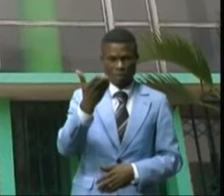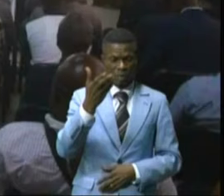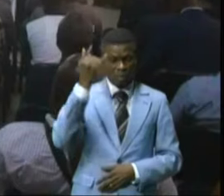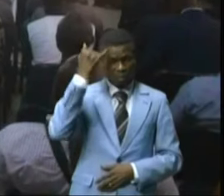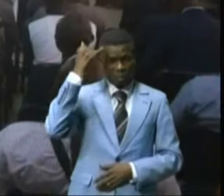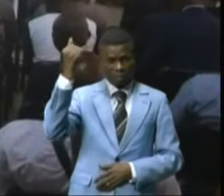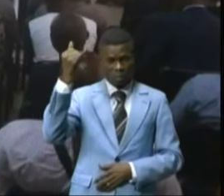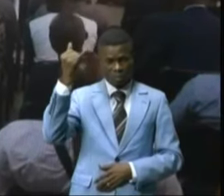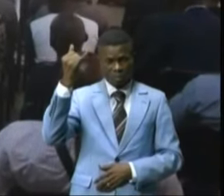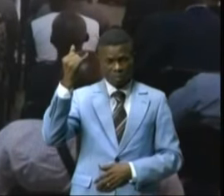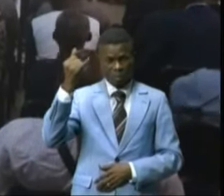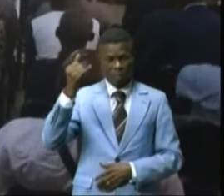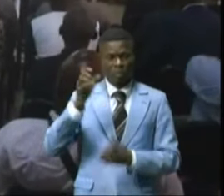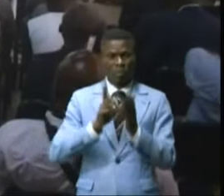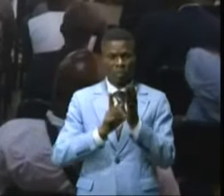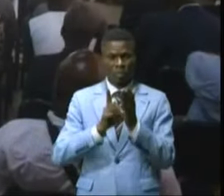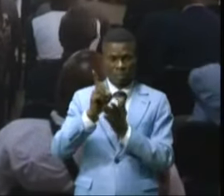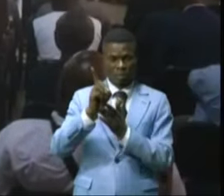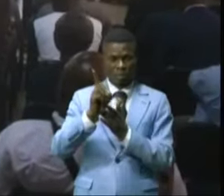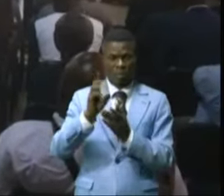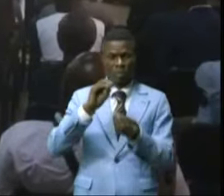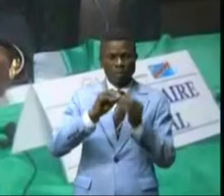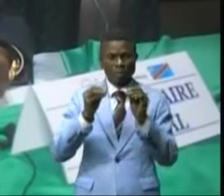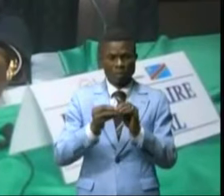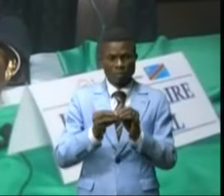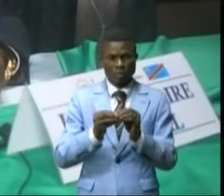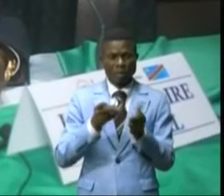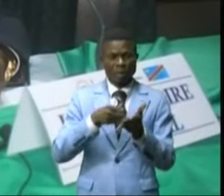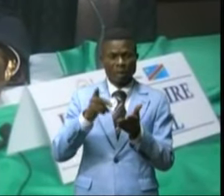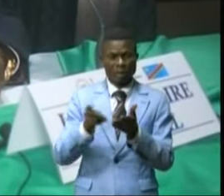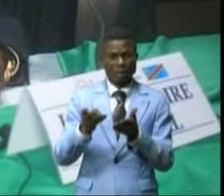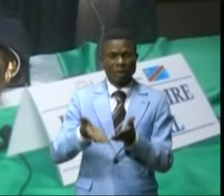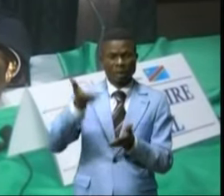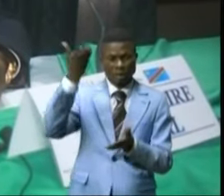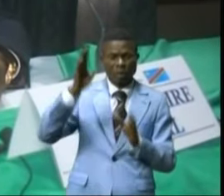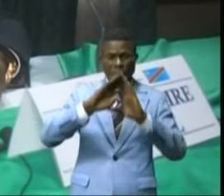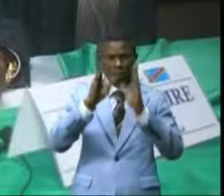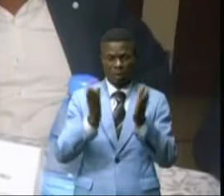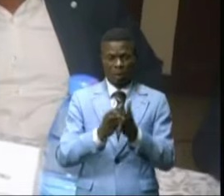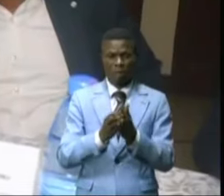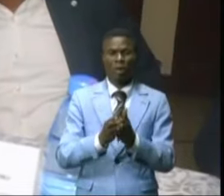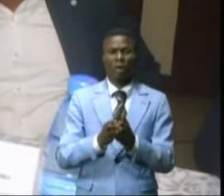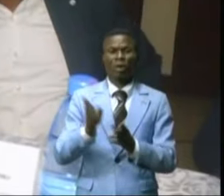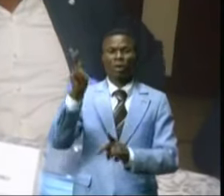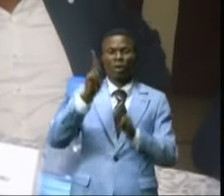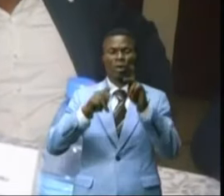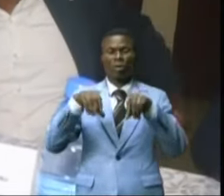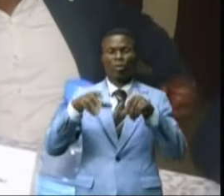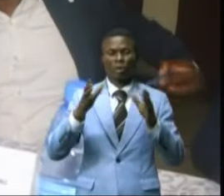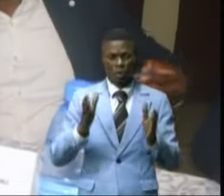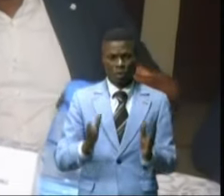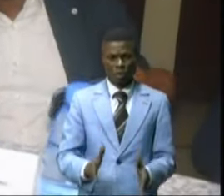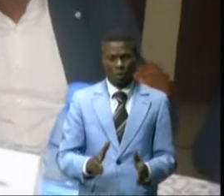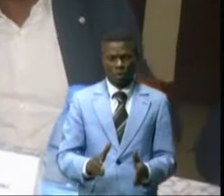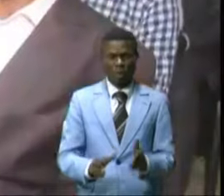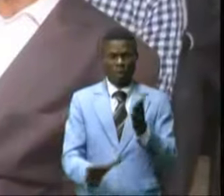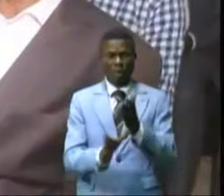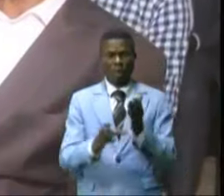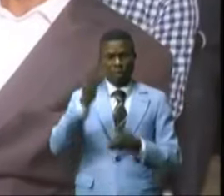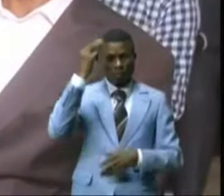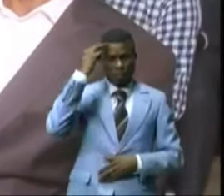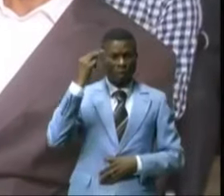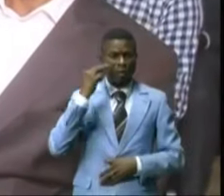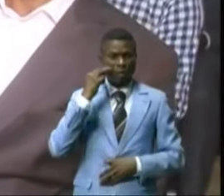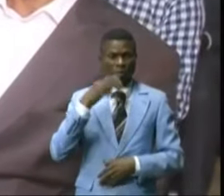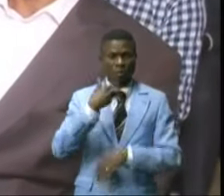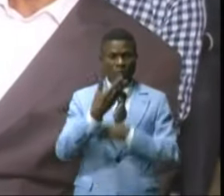souci de la maîtrise des effectifs et de la masse salariale de l'ensemble de l'administration publique congolaise, le vice-premier ministre, ministre